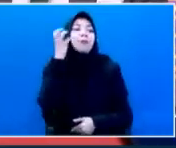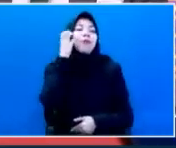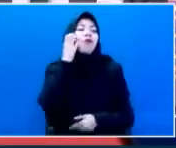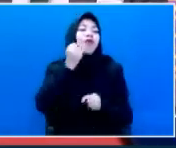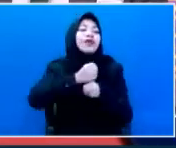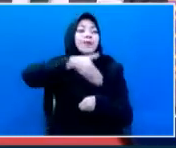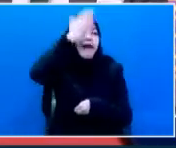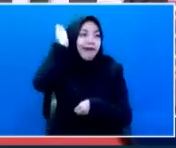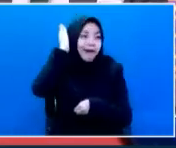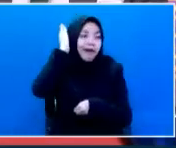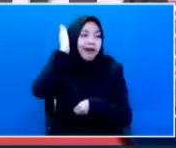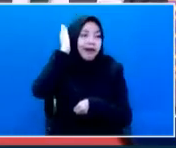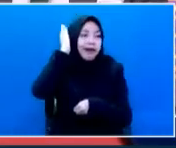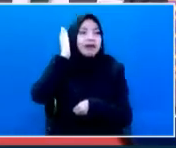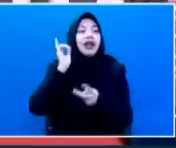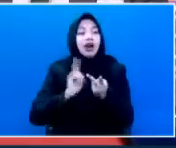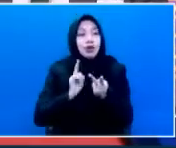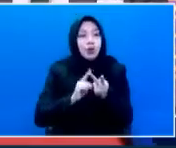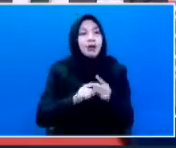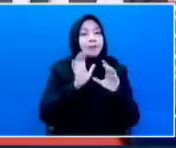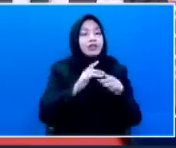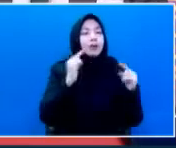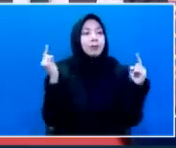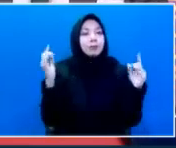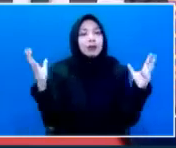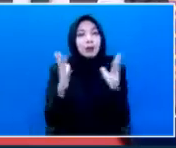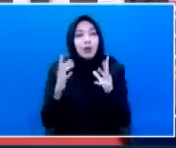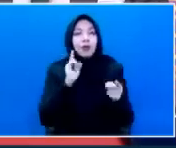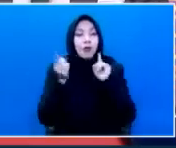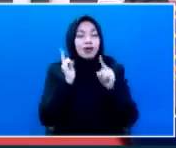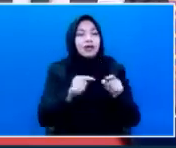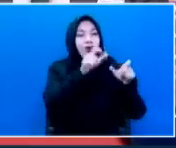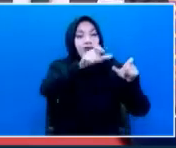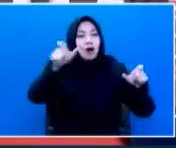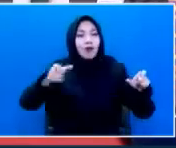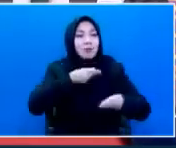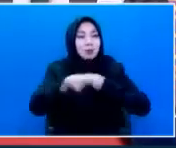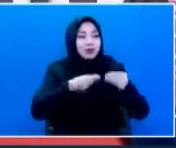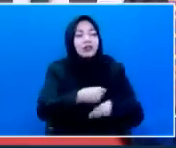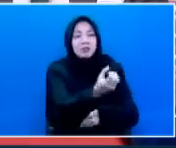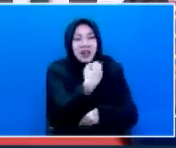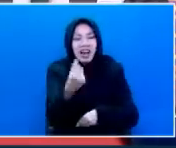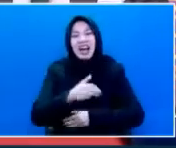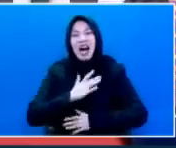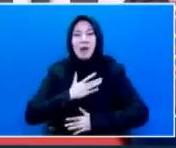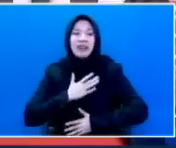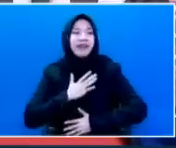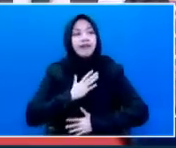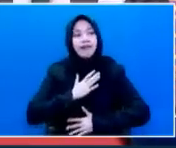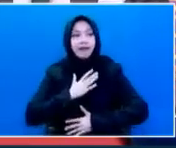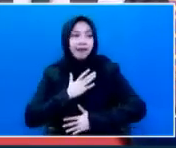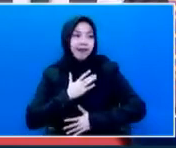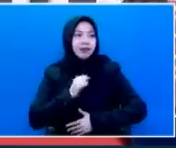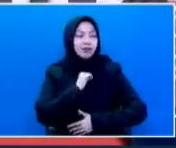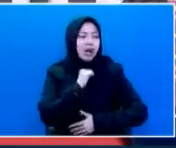political outl di kalangan bisnis community itu ada kekhawatiran di kalangan mereka kalau misalnya yang menang